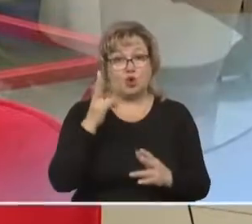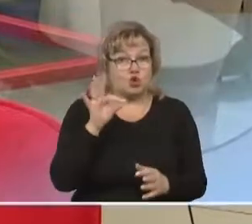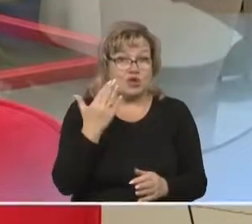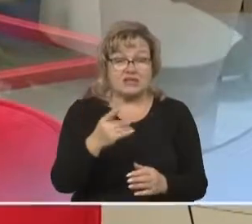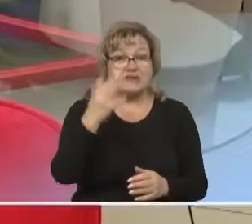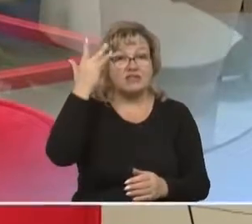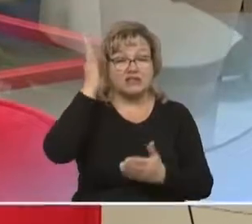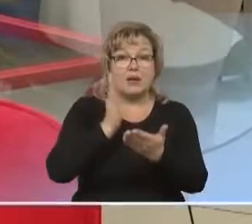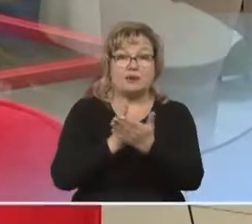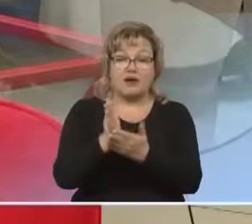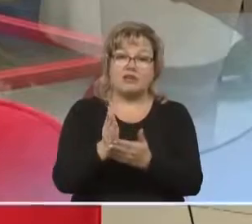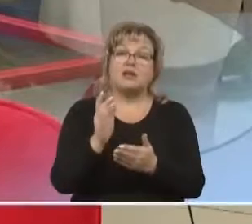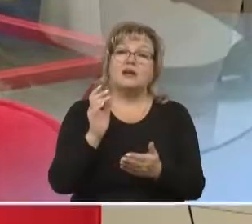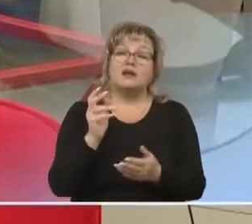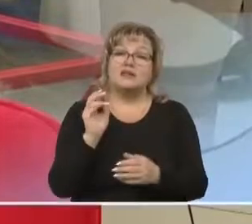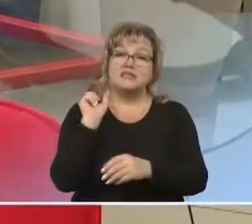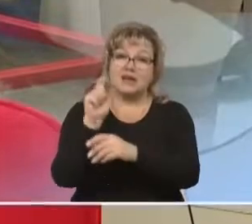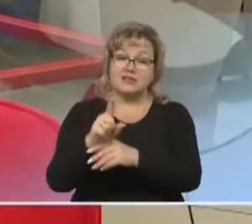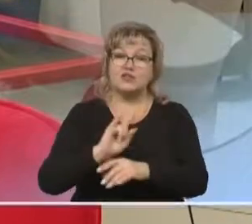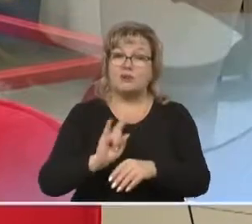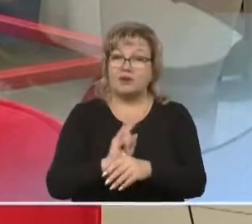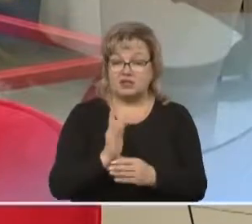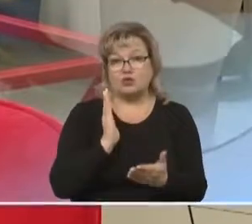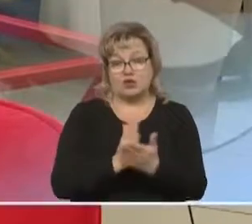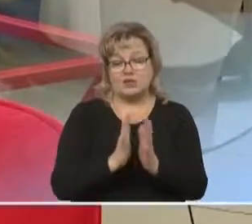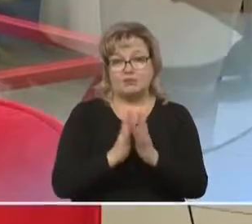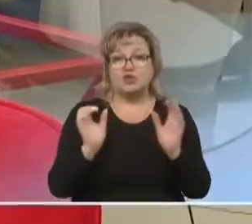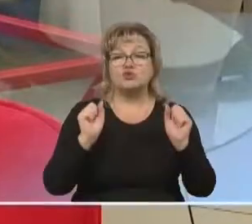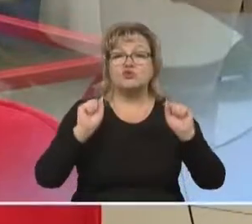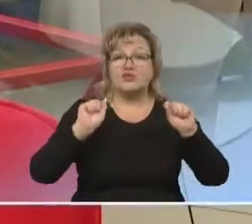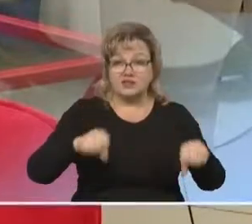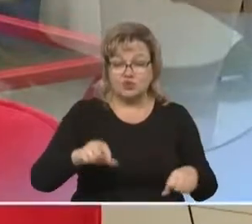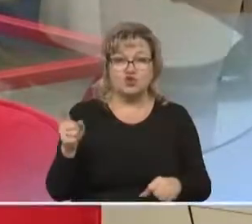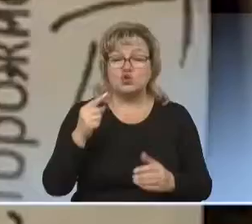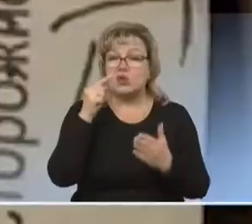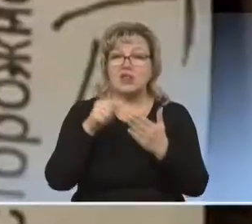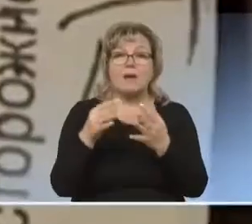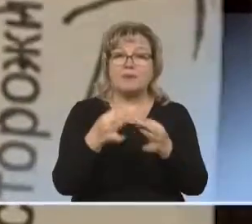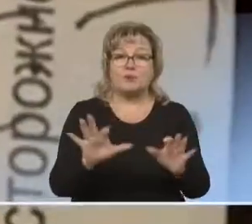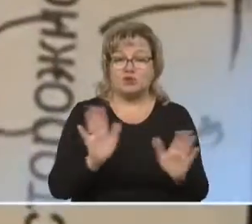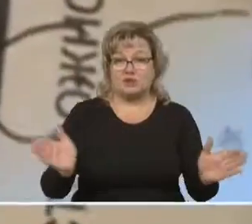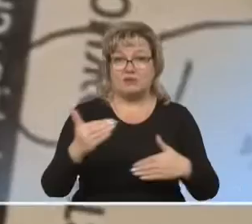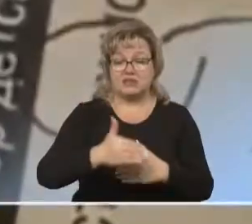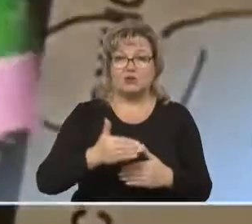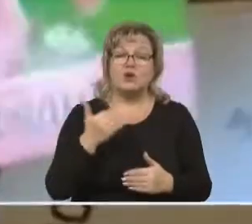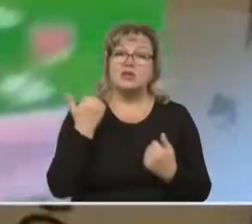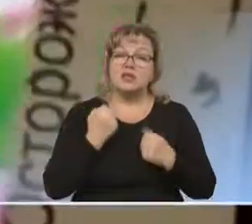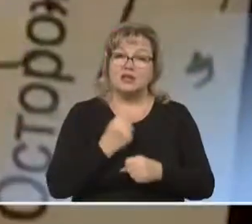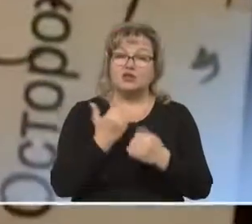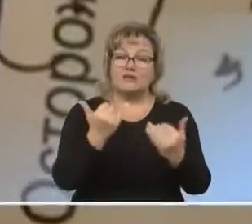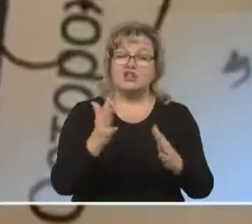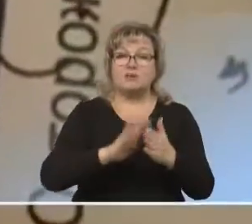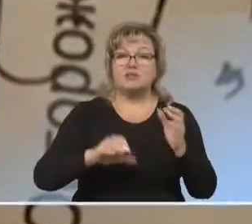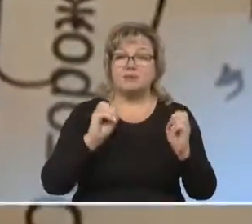вы целенаправленно заказываете подделку, есть большой шанс, что таможня просто не пропустит посылку. И делают это для вашей